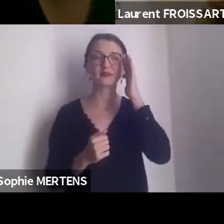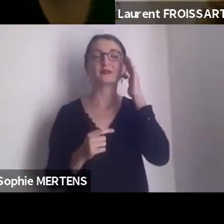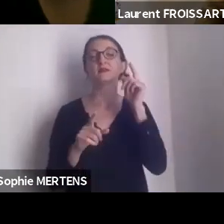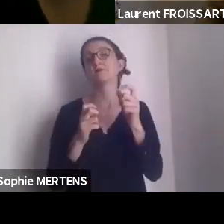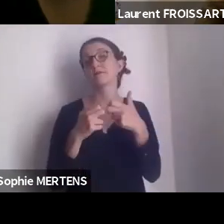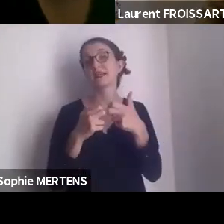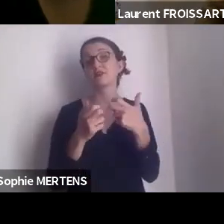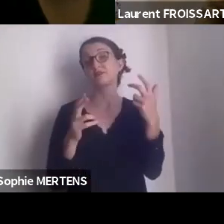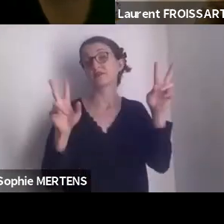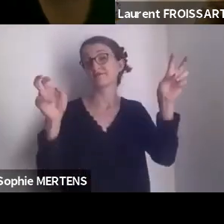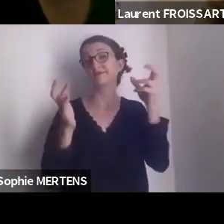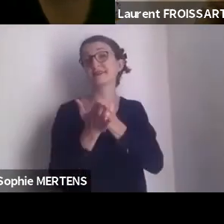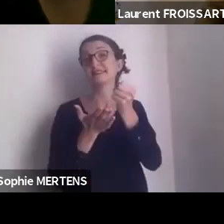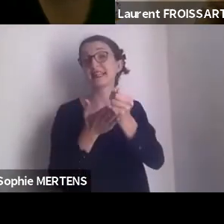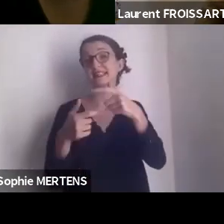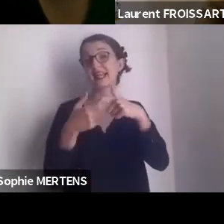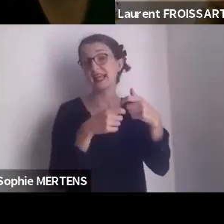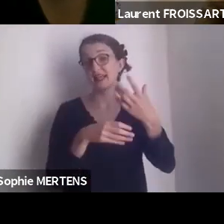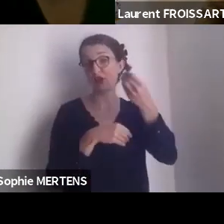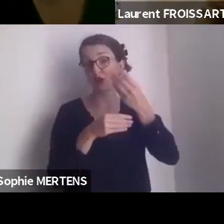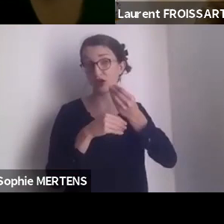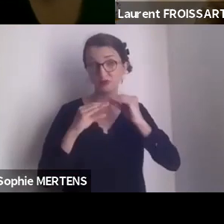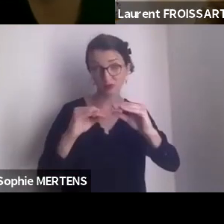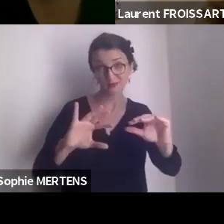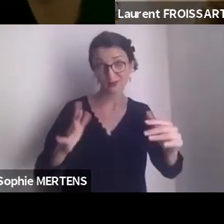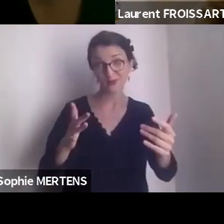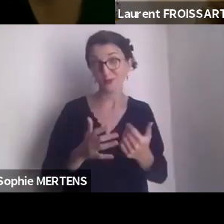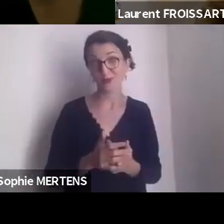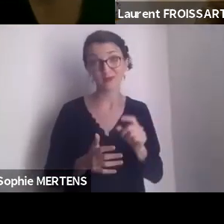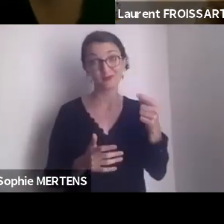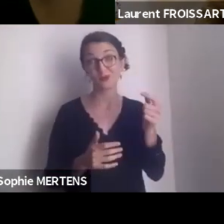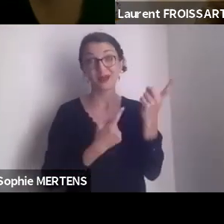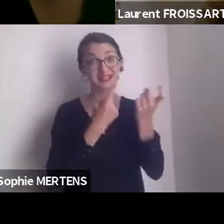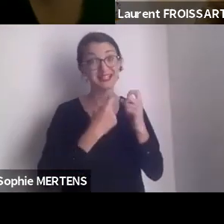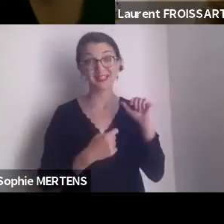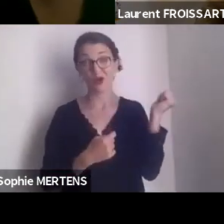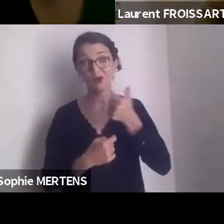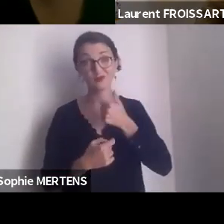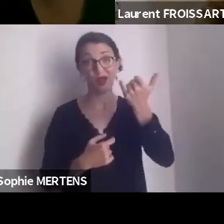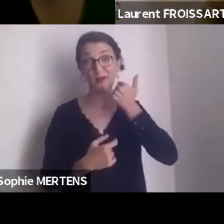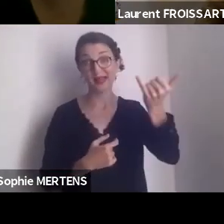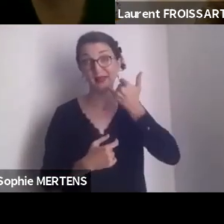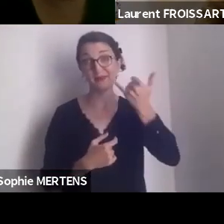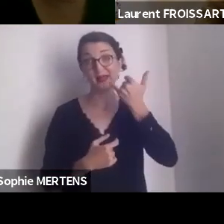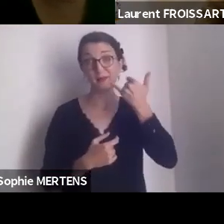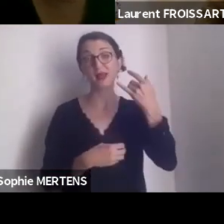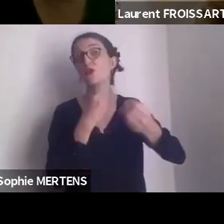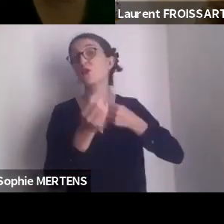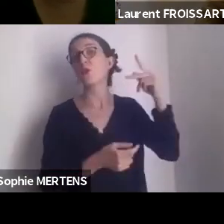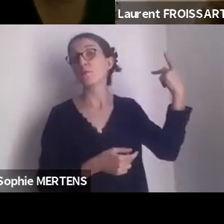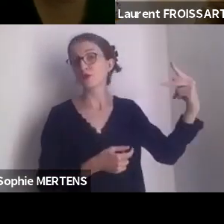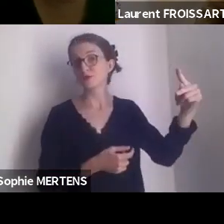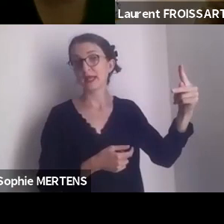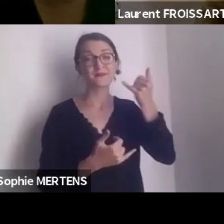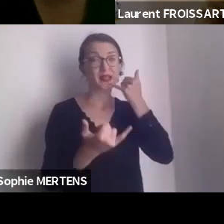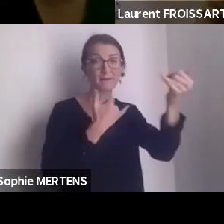learn, le meilleur moyen de le mettre en application, c'est d'appeler vos clients, c'est d'appeler vos prospects en tout cas, de les appeler et vraiment